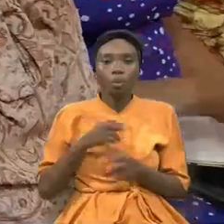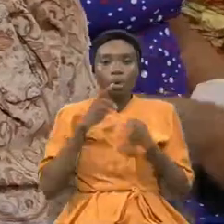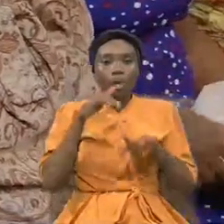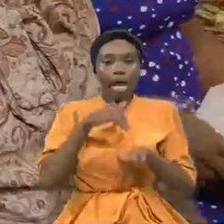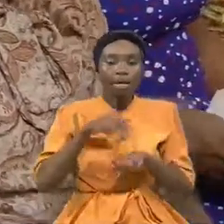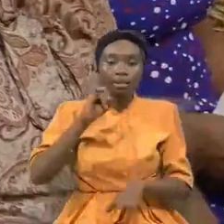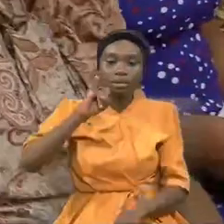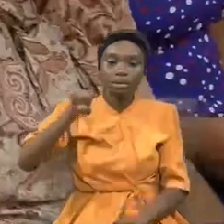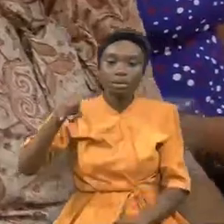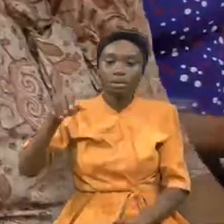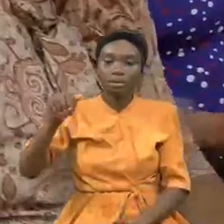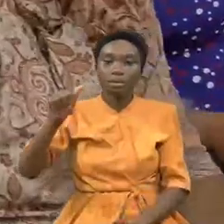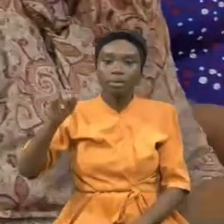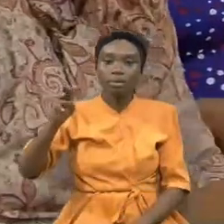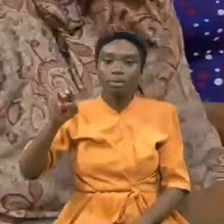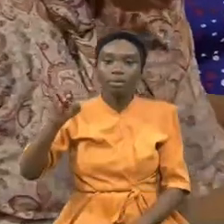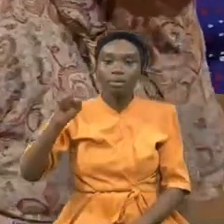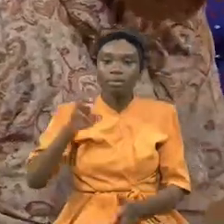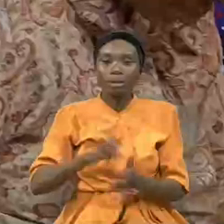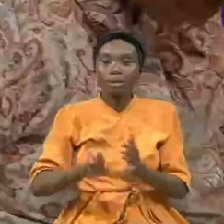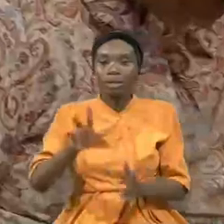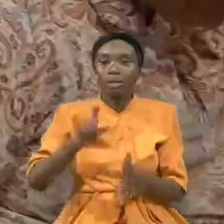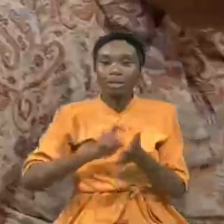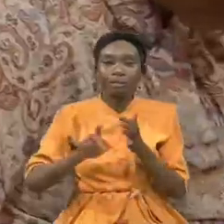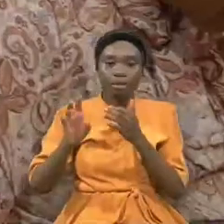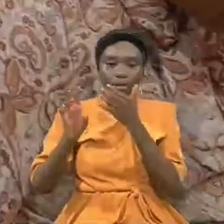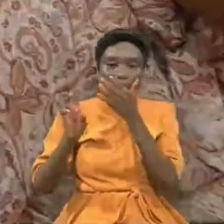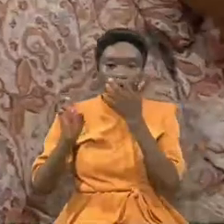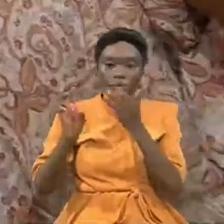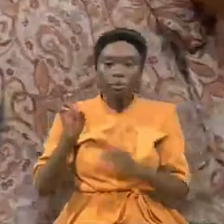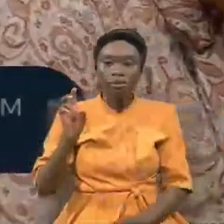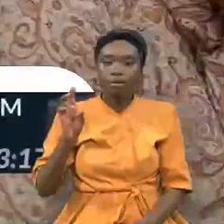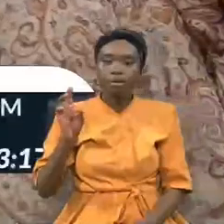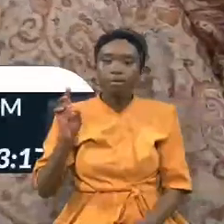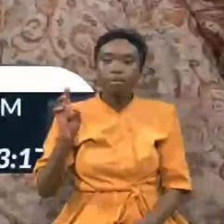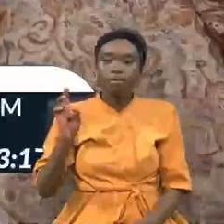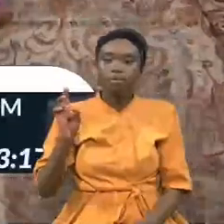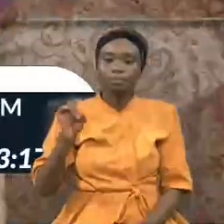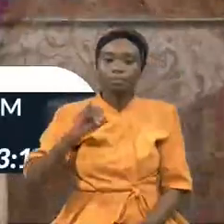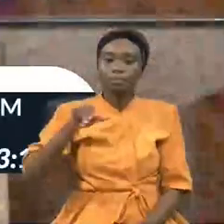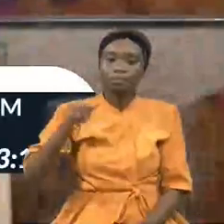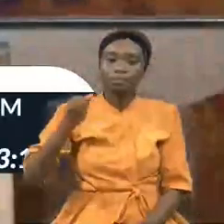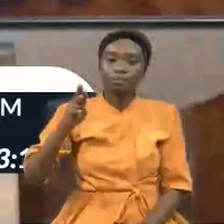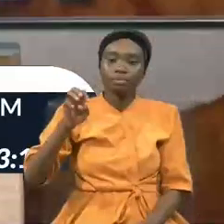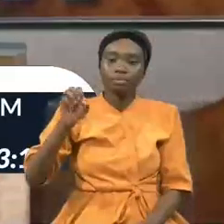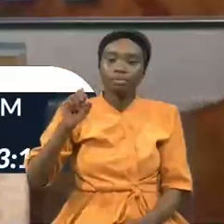Voyons Jacques 3, verset 17. Jacques 3,